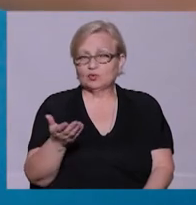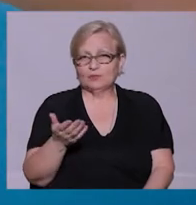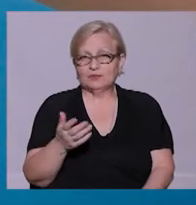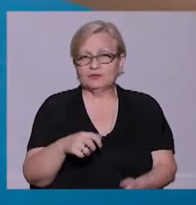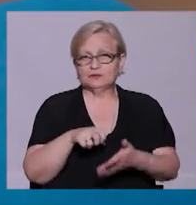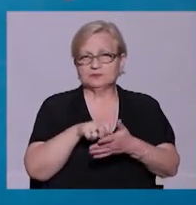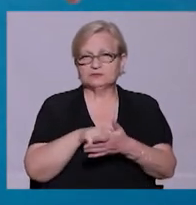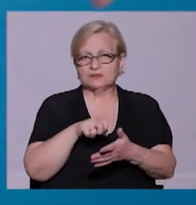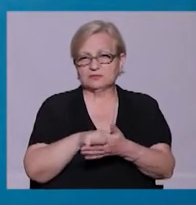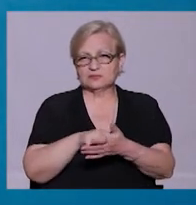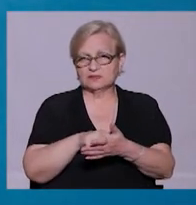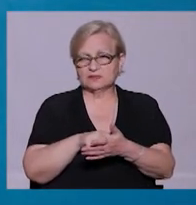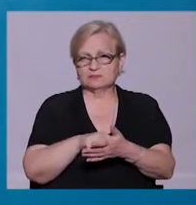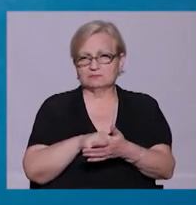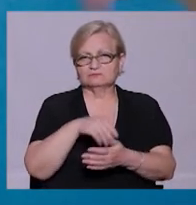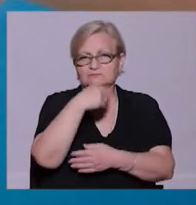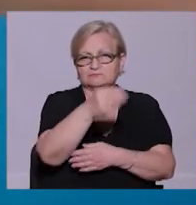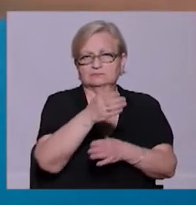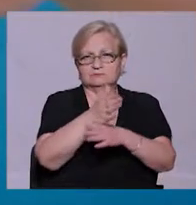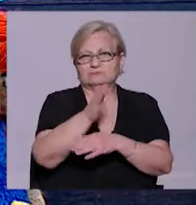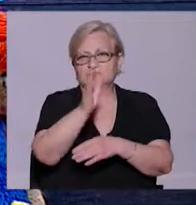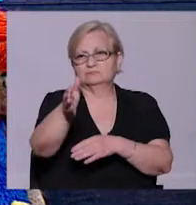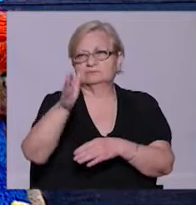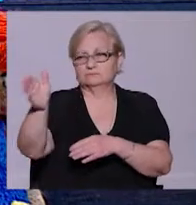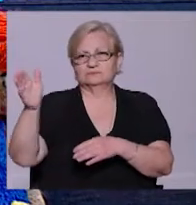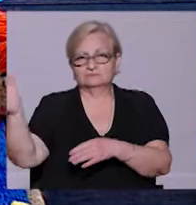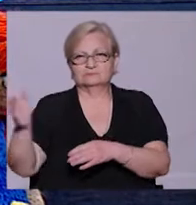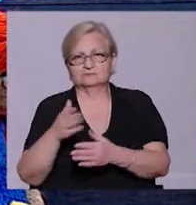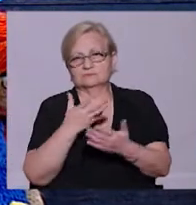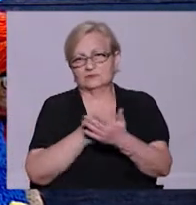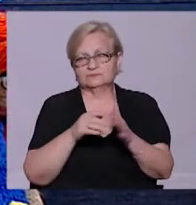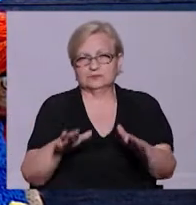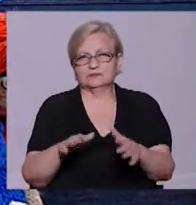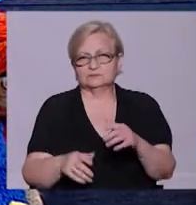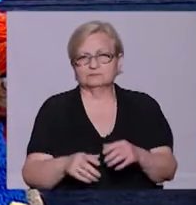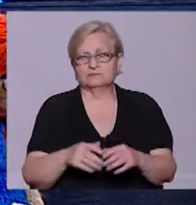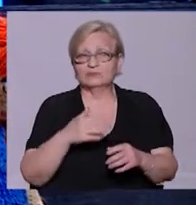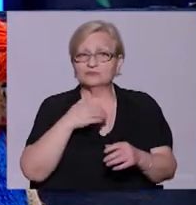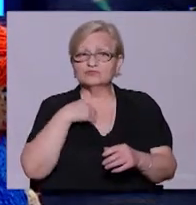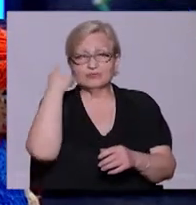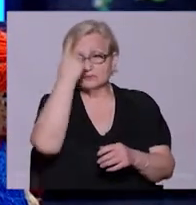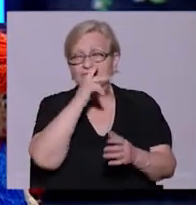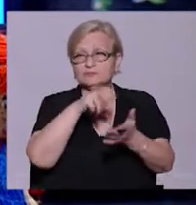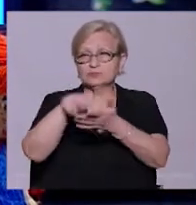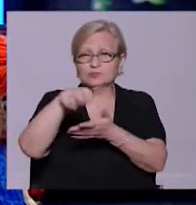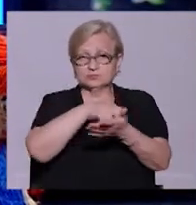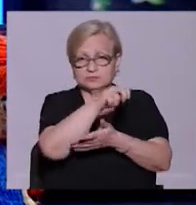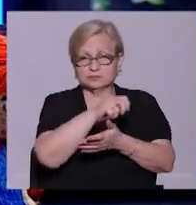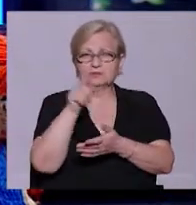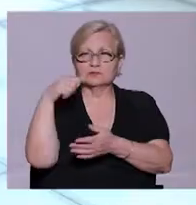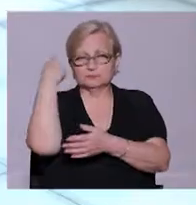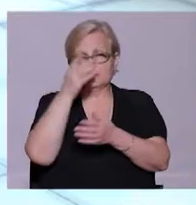ადამიანი, რომელსაც წერილები მიაქვს დანიშნულების ადგილს, ანუ ჩვენ ვისაც ვუგზავნით წერილს,